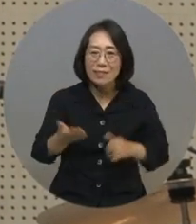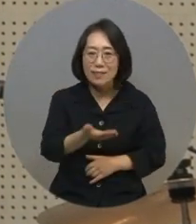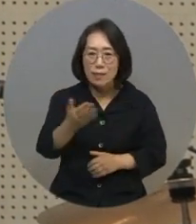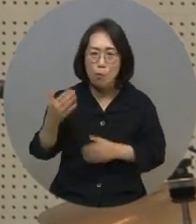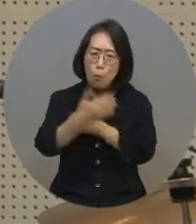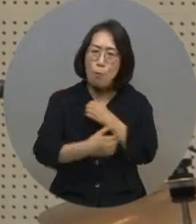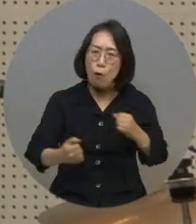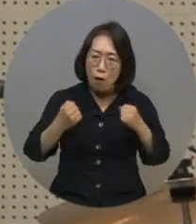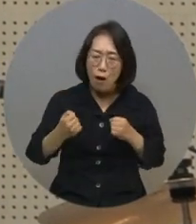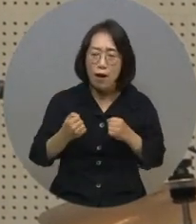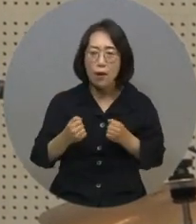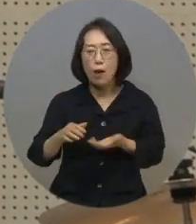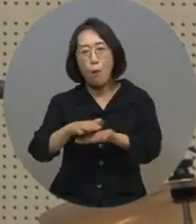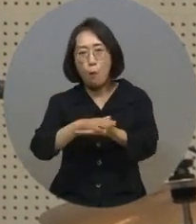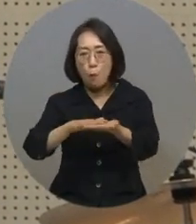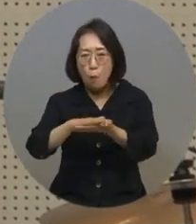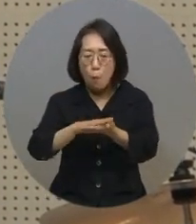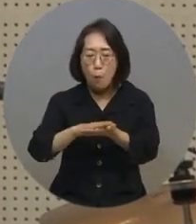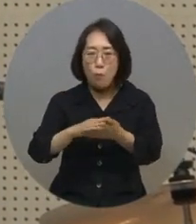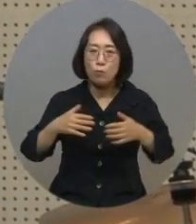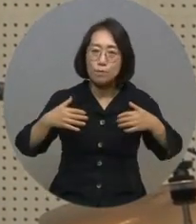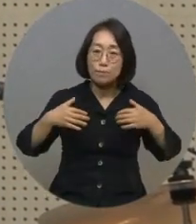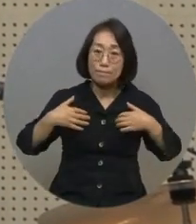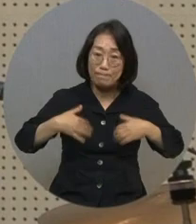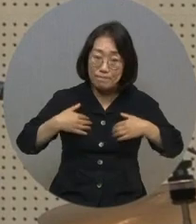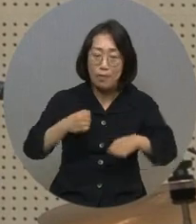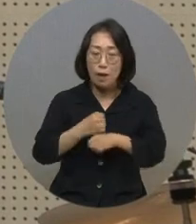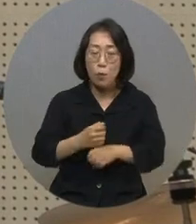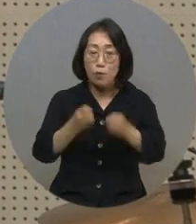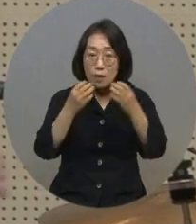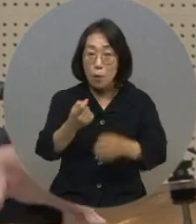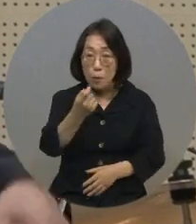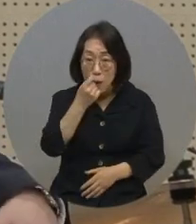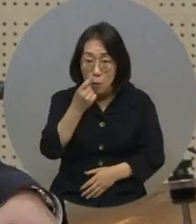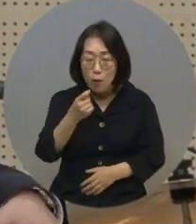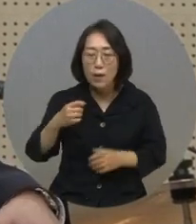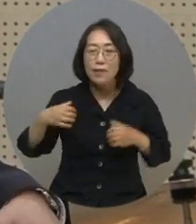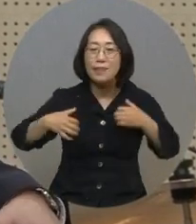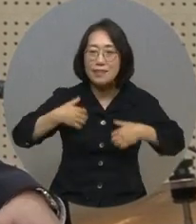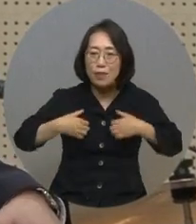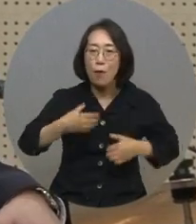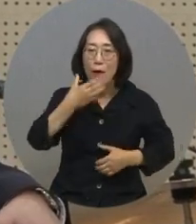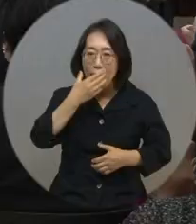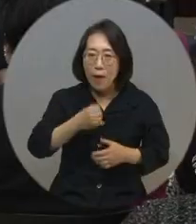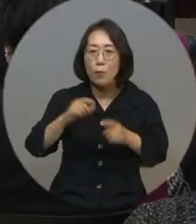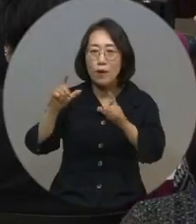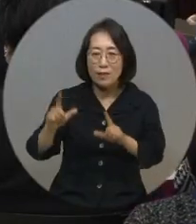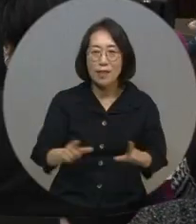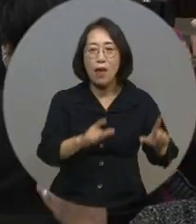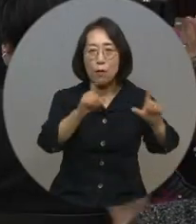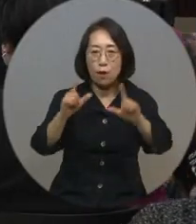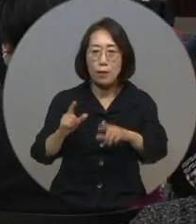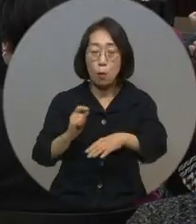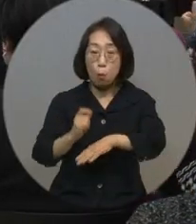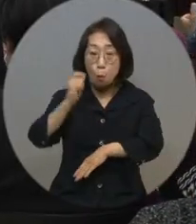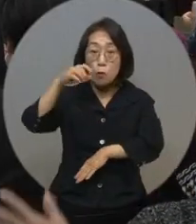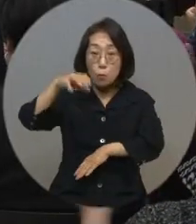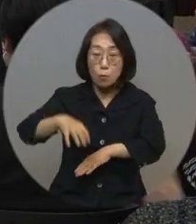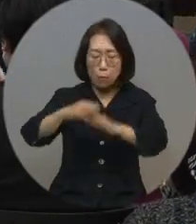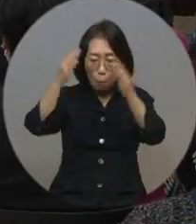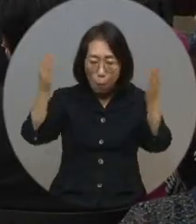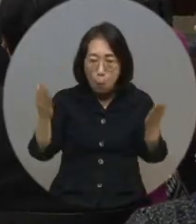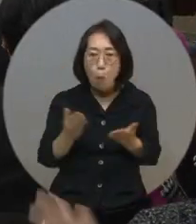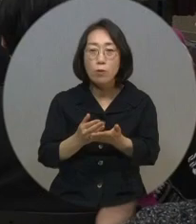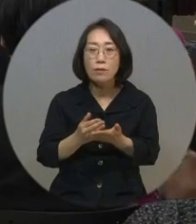모습으로 여가활동도 즐기시고 새로운 것도 배우시면서 즐겁고 행복하게 지내실 수 있도록 고흥의 모든 어르신을